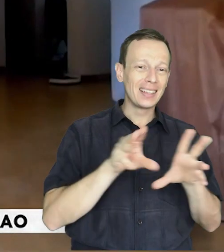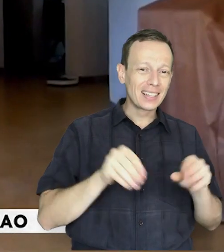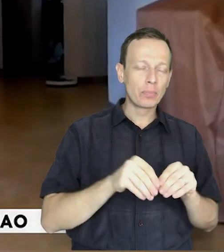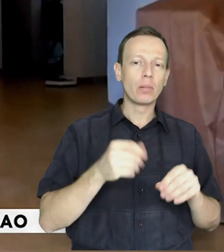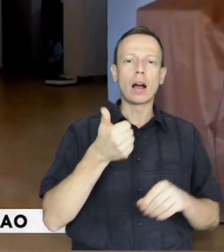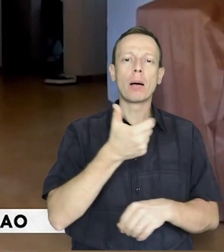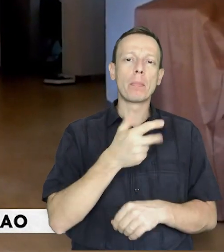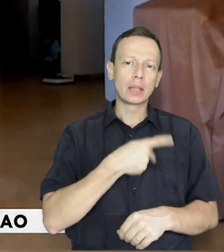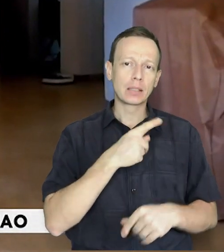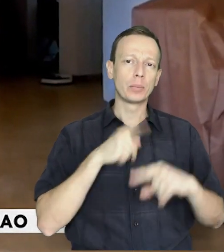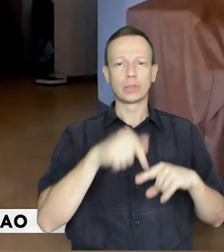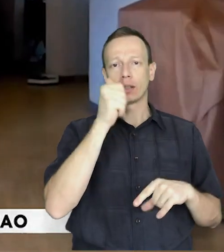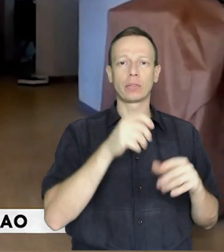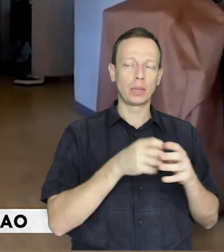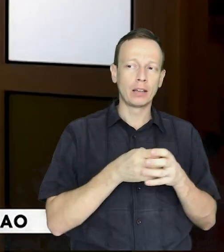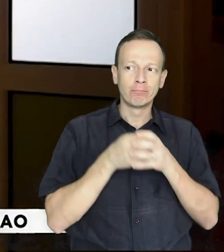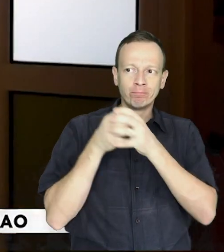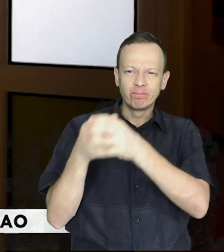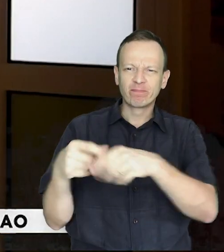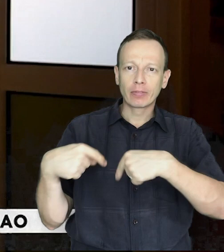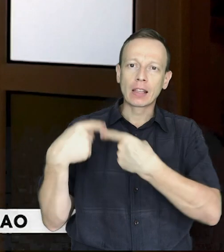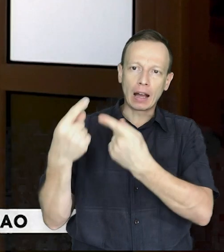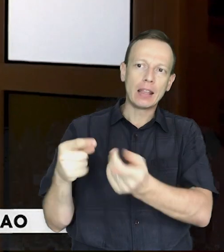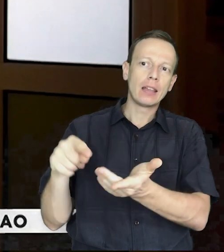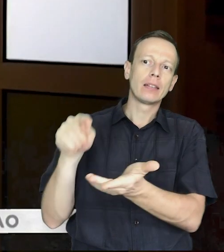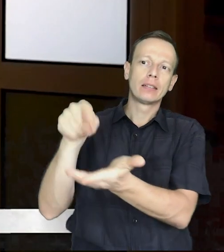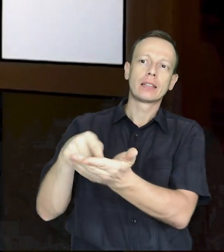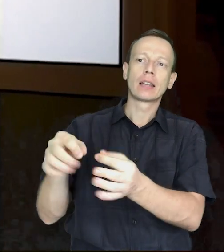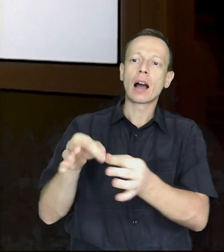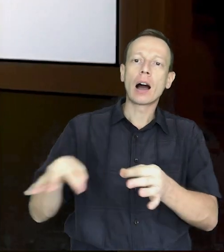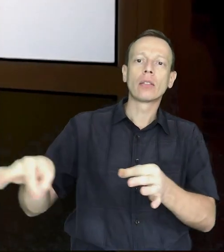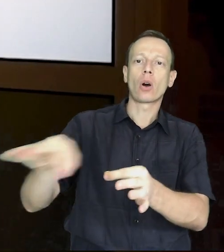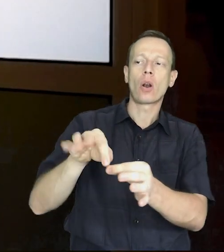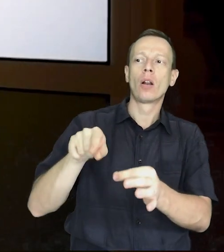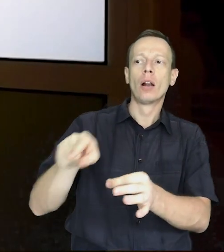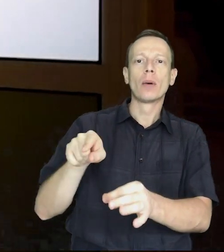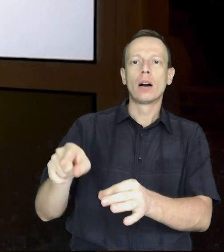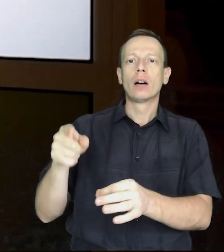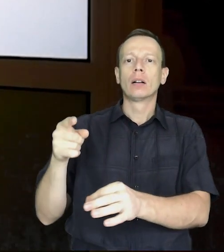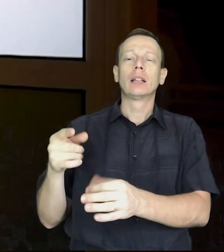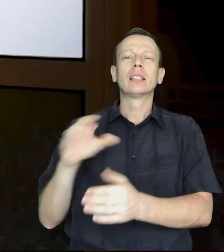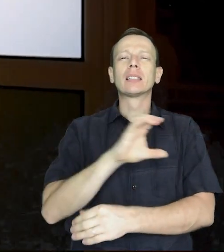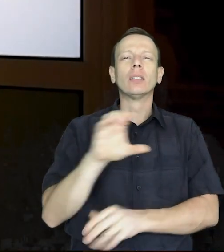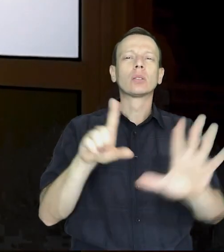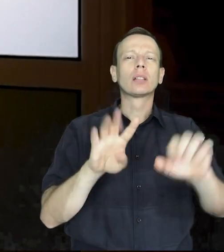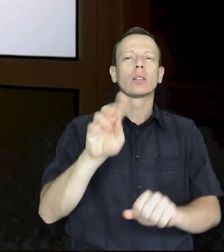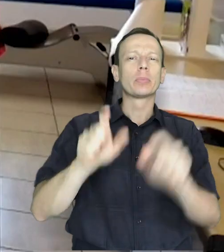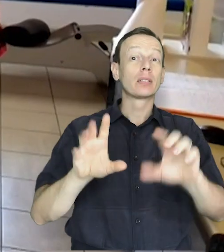Hao, composée d'un médecin et d'un infirmier, se sont également déplacés sur l'atoll la semaine dernière. Et sur